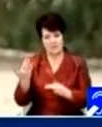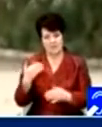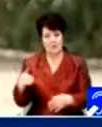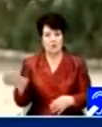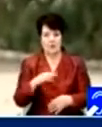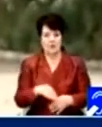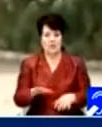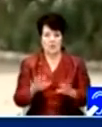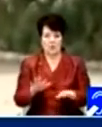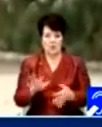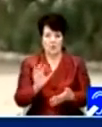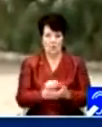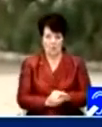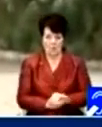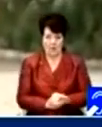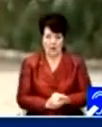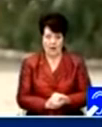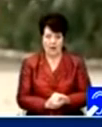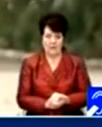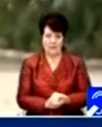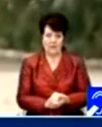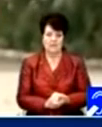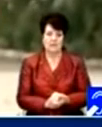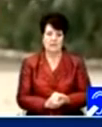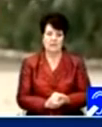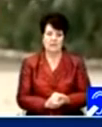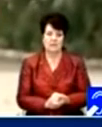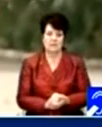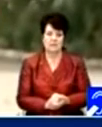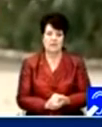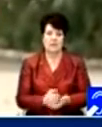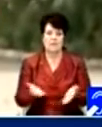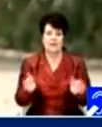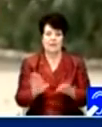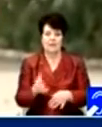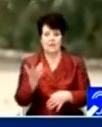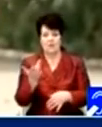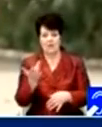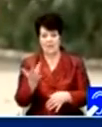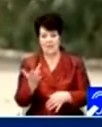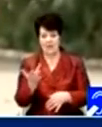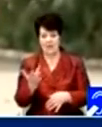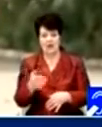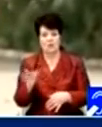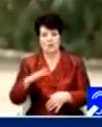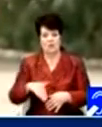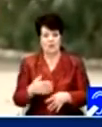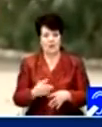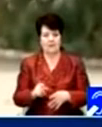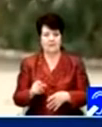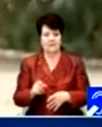toate locurile ocupate, bugetare ocupate. Mai rămâneau câteva și după asta mai urmau